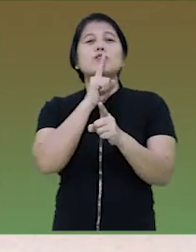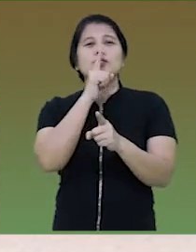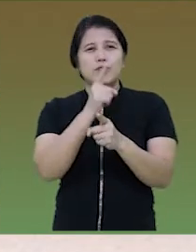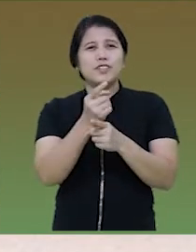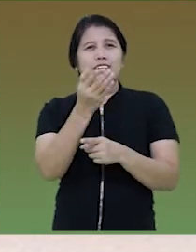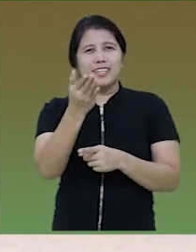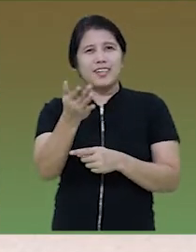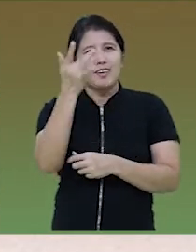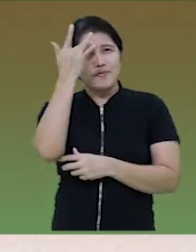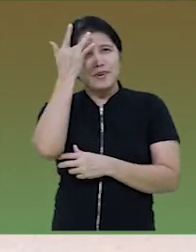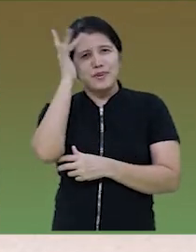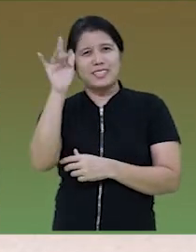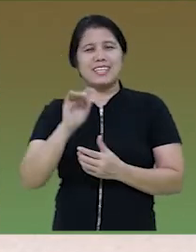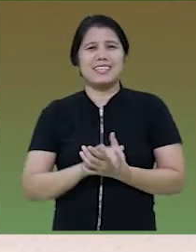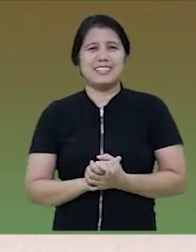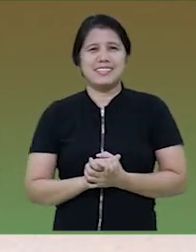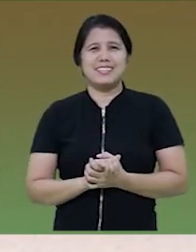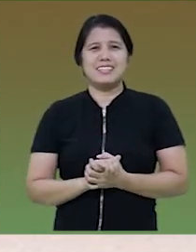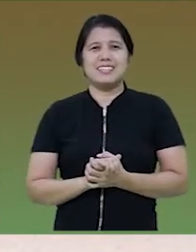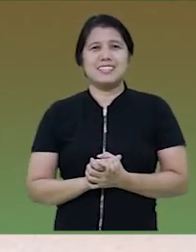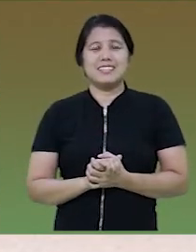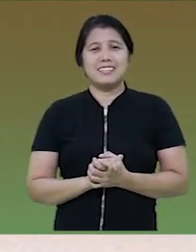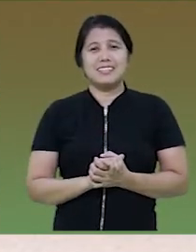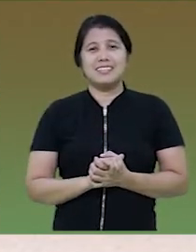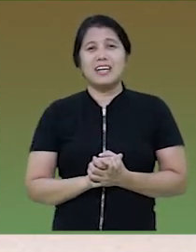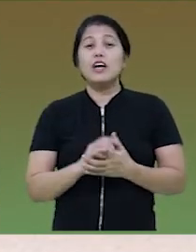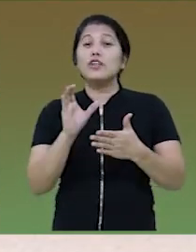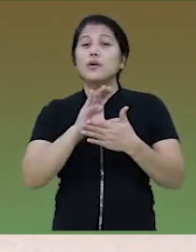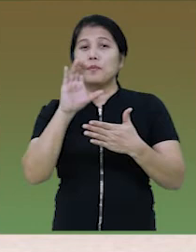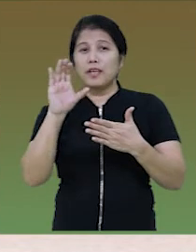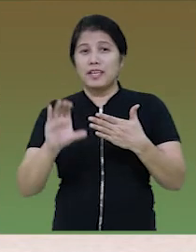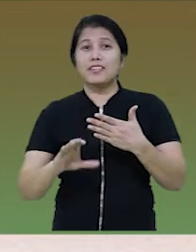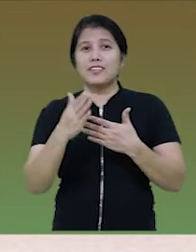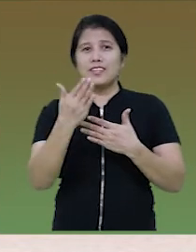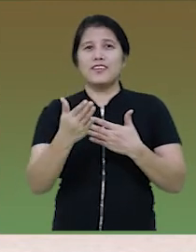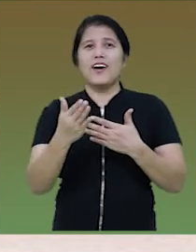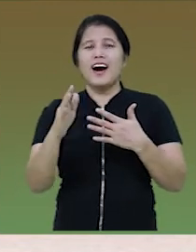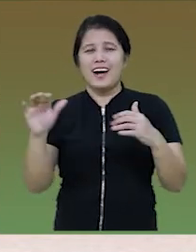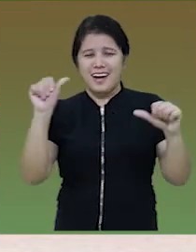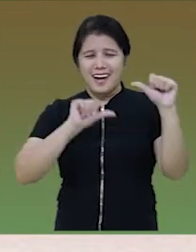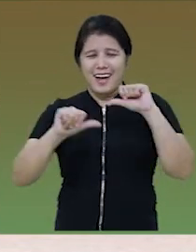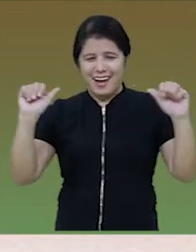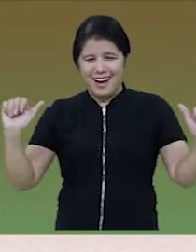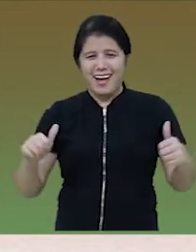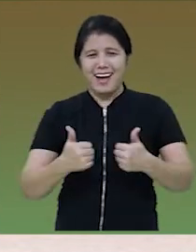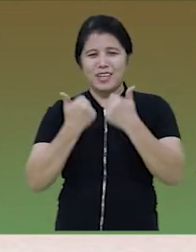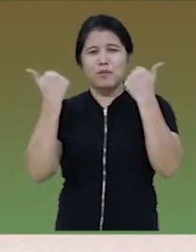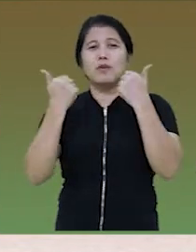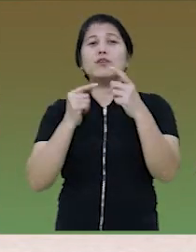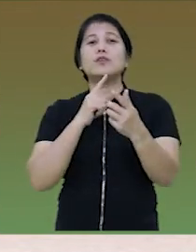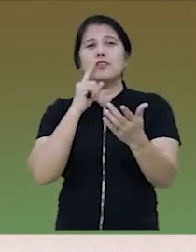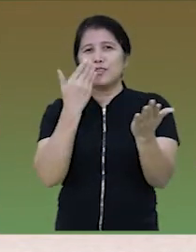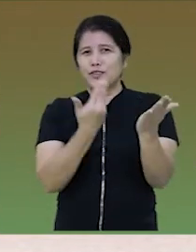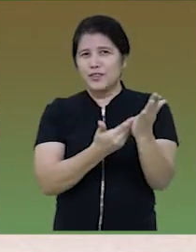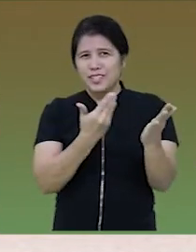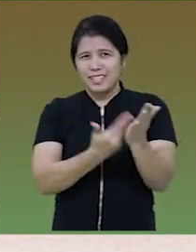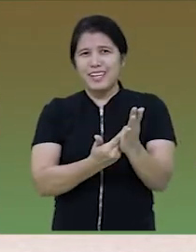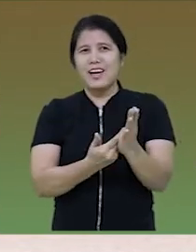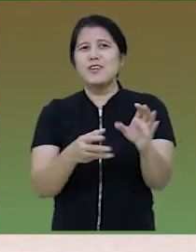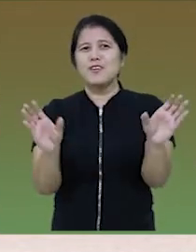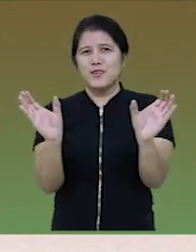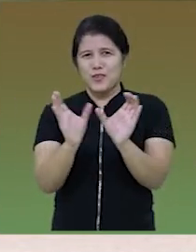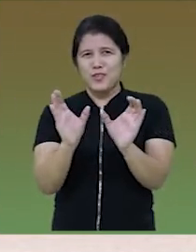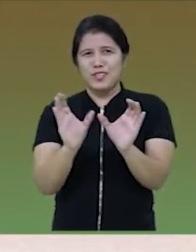na kayo ay mahusay. Nakumpleto ninyo ang ating mga aghamon. Tunay na matatawag